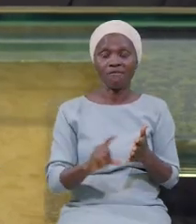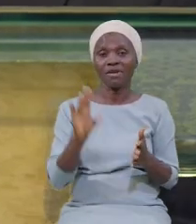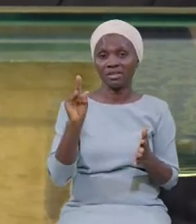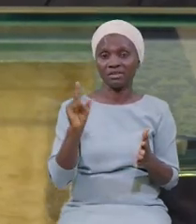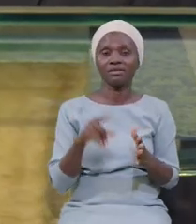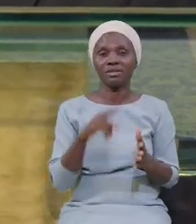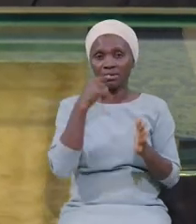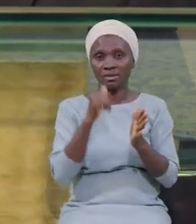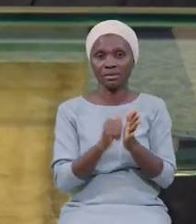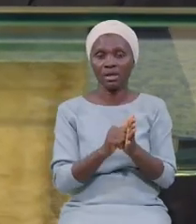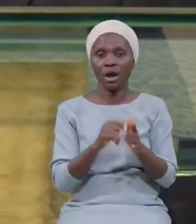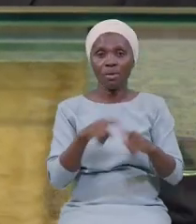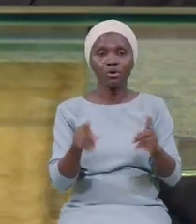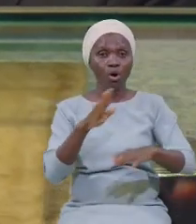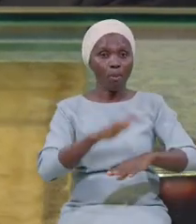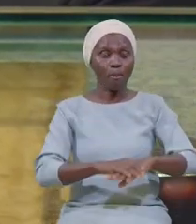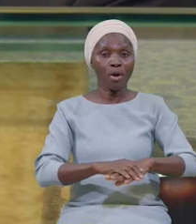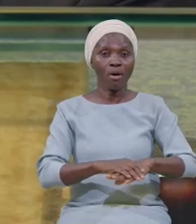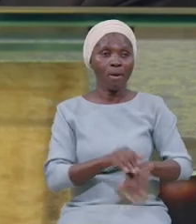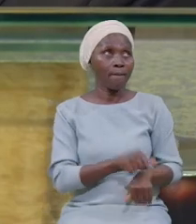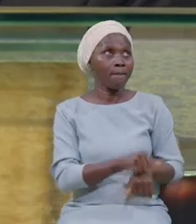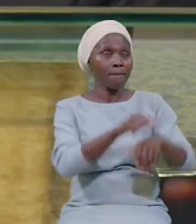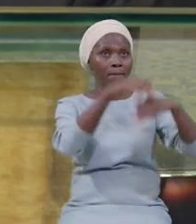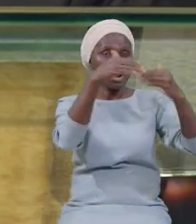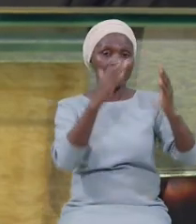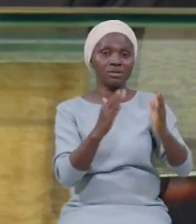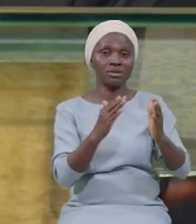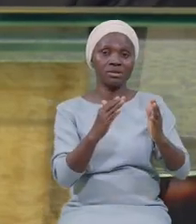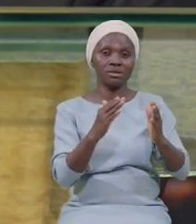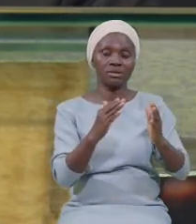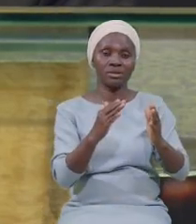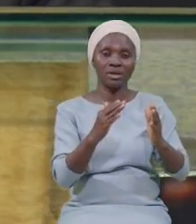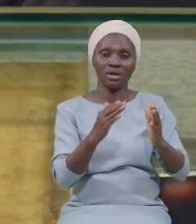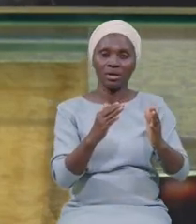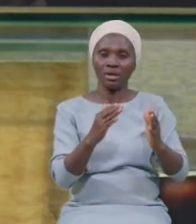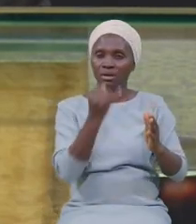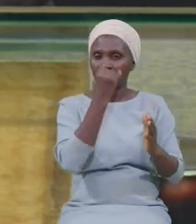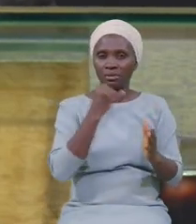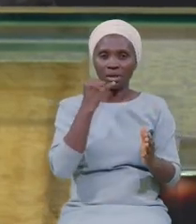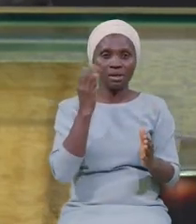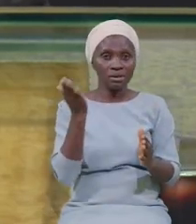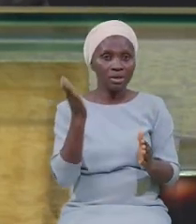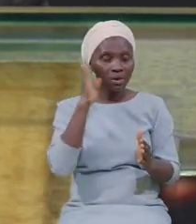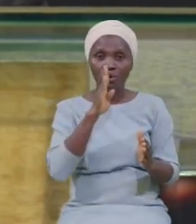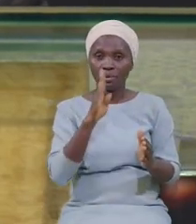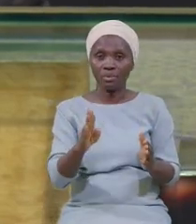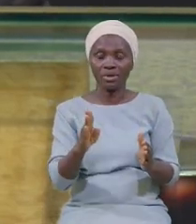Abdia 17. Mais le salut sera sur la montagne de Sion, elle sera